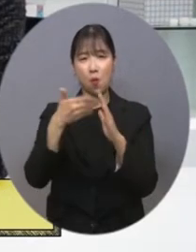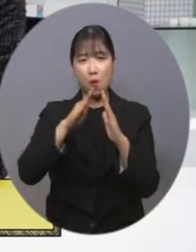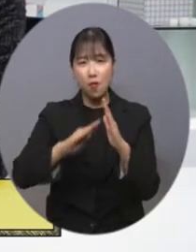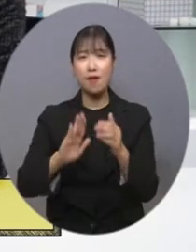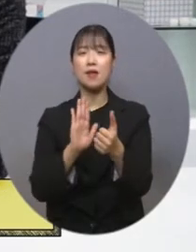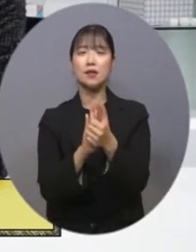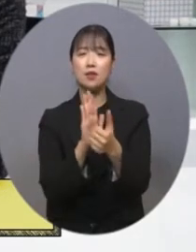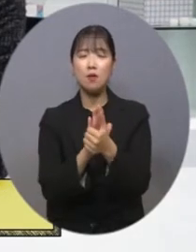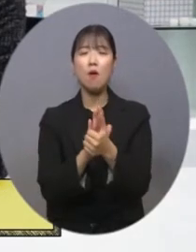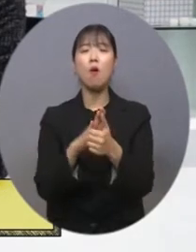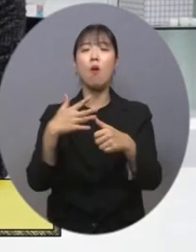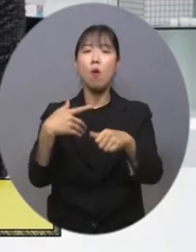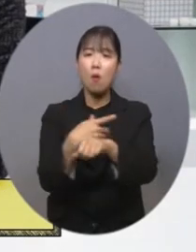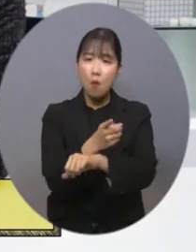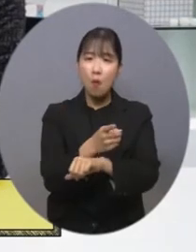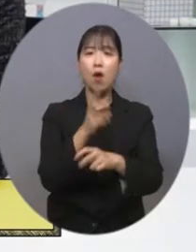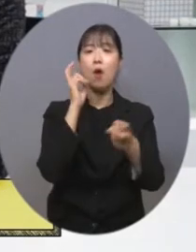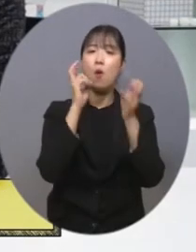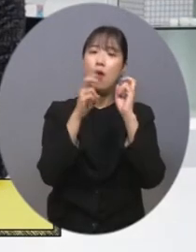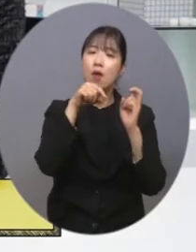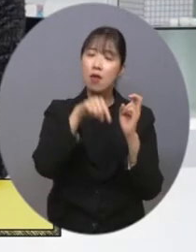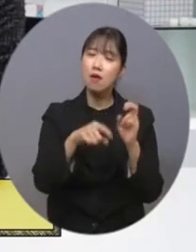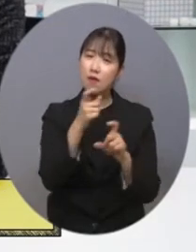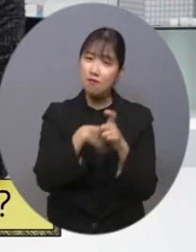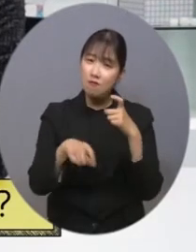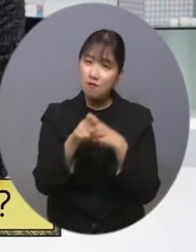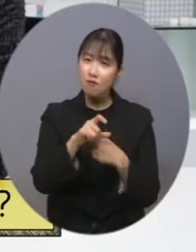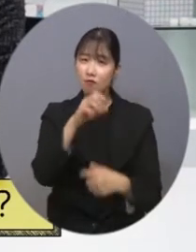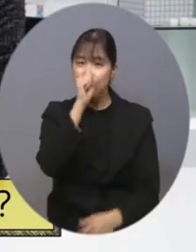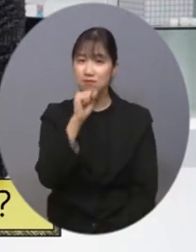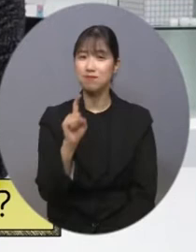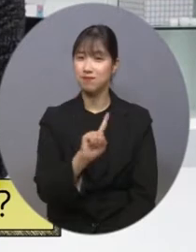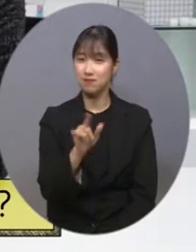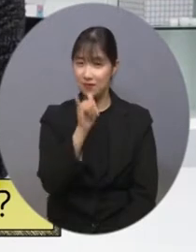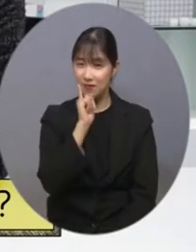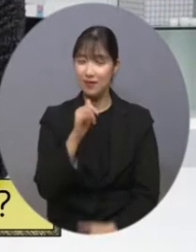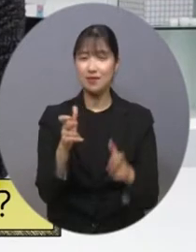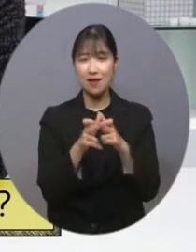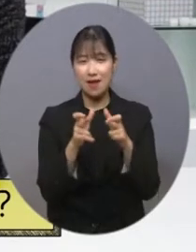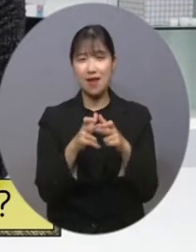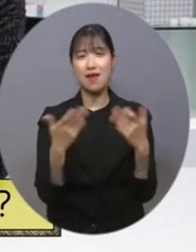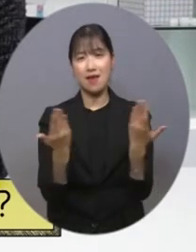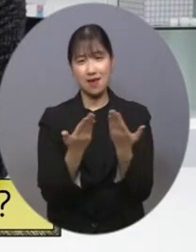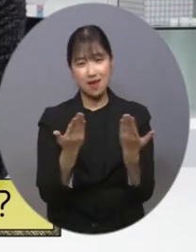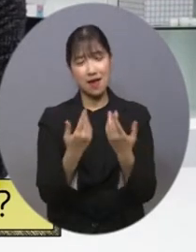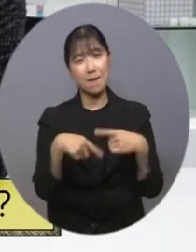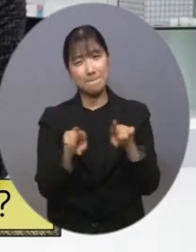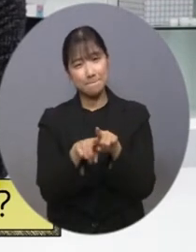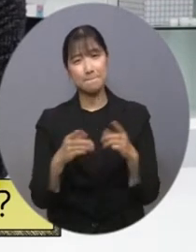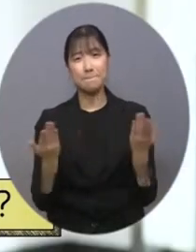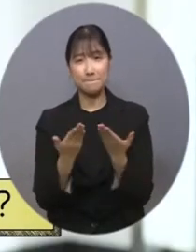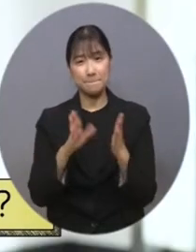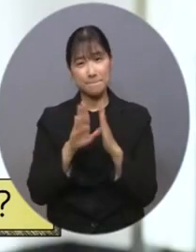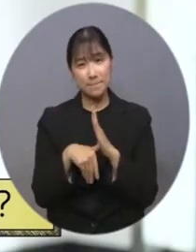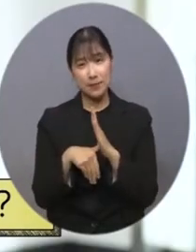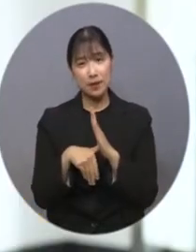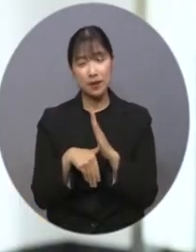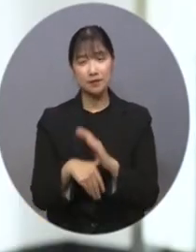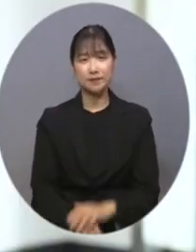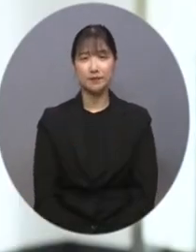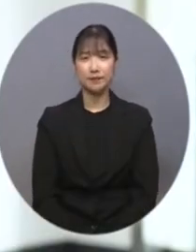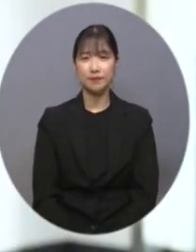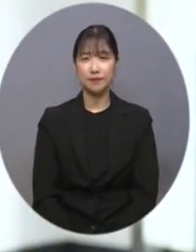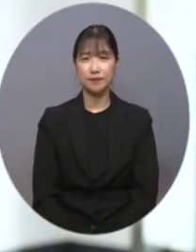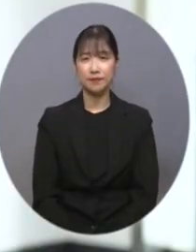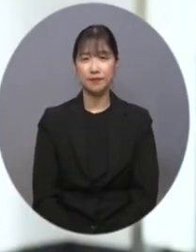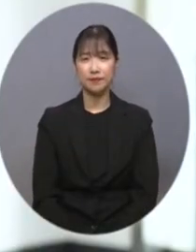지원을 해주는 것 별개로도 네. 뭐 회사에서의 또 이점이 있었을까요? 장애사원분들이랑 함께 일을 하시면서?